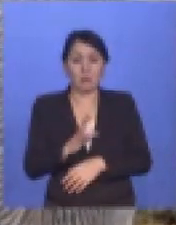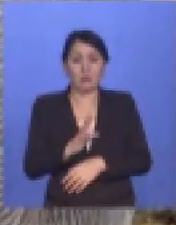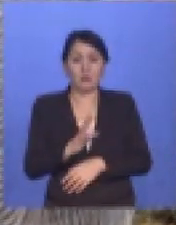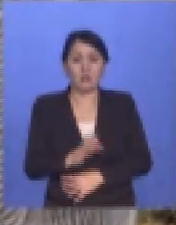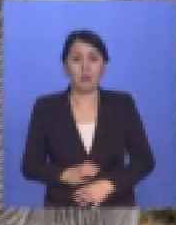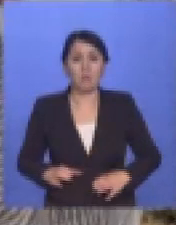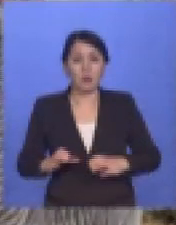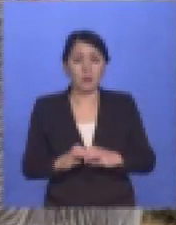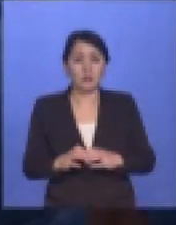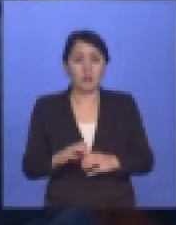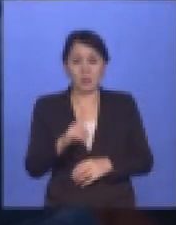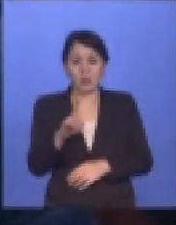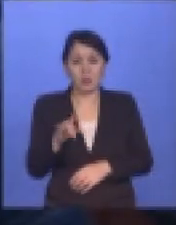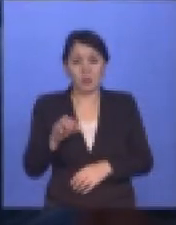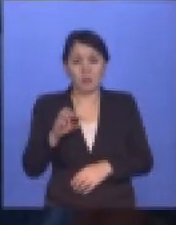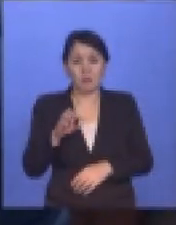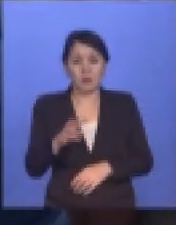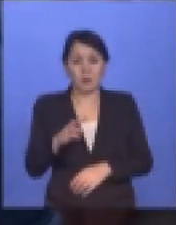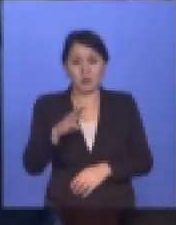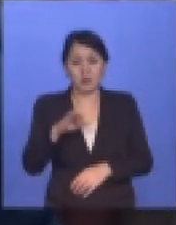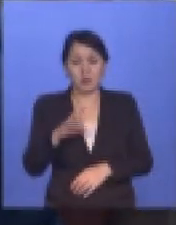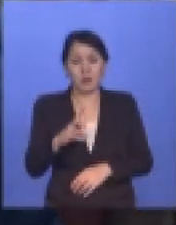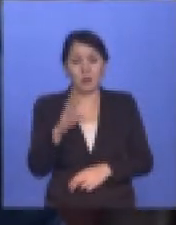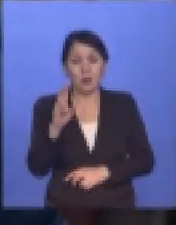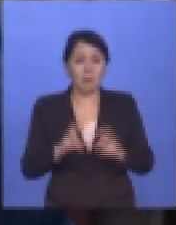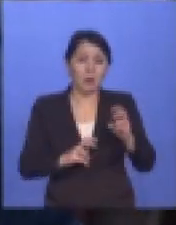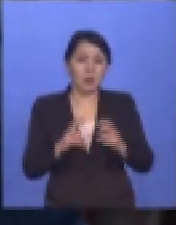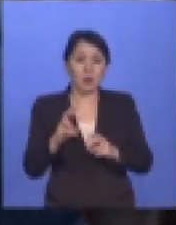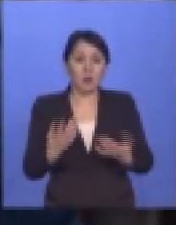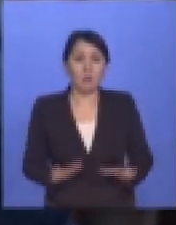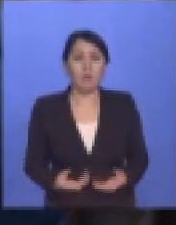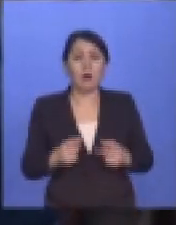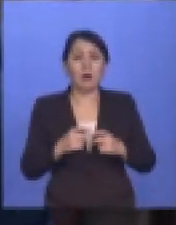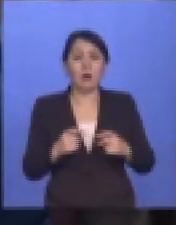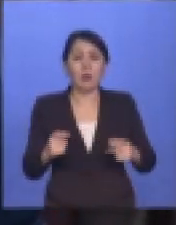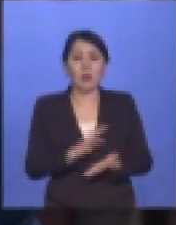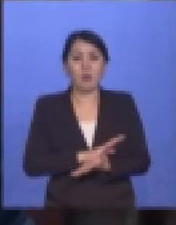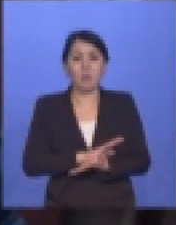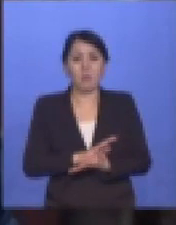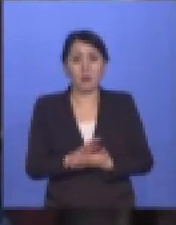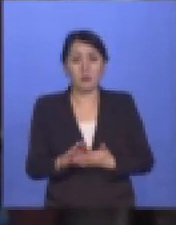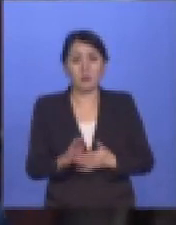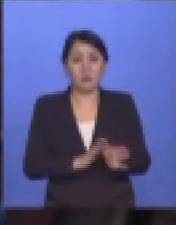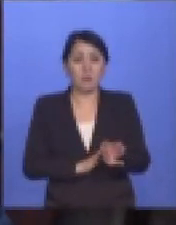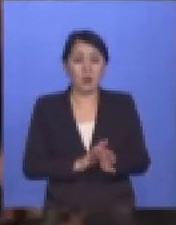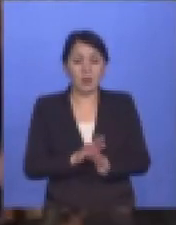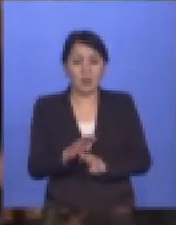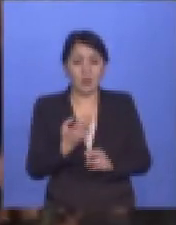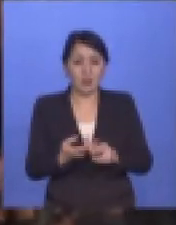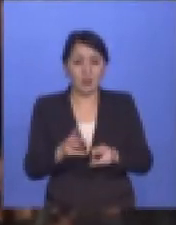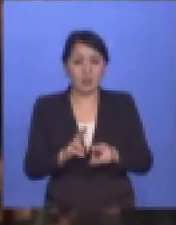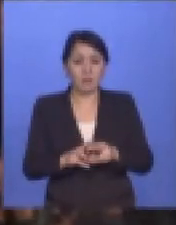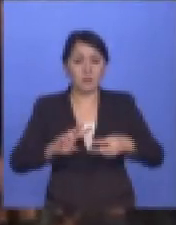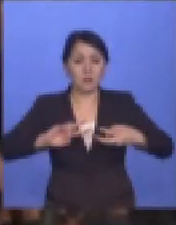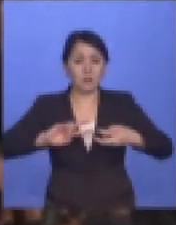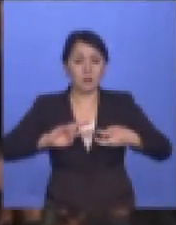басқарма басшысының орынбасары Талғат Наурызбаев зауыт өкілдерін тұрғындарға тазалық шараларын түсіндіруге шақырды. Сонымен қатар